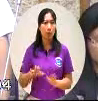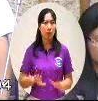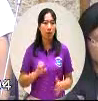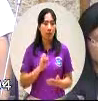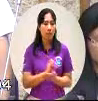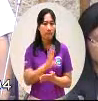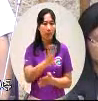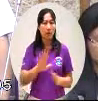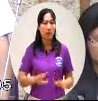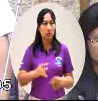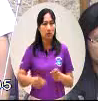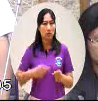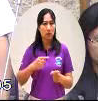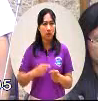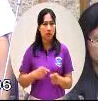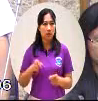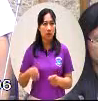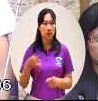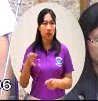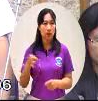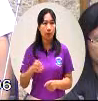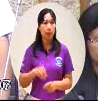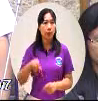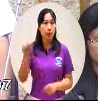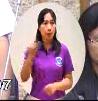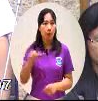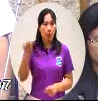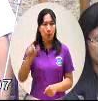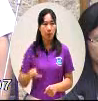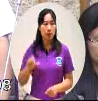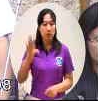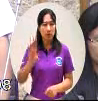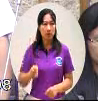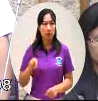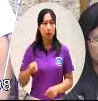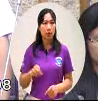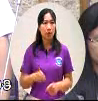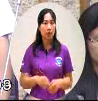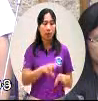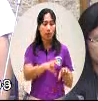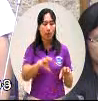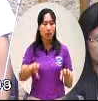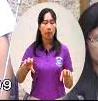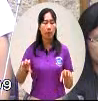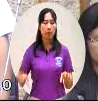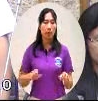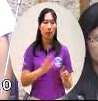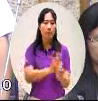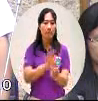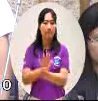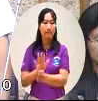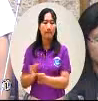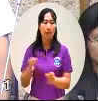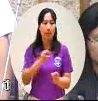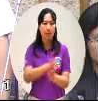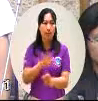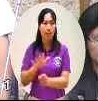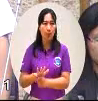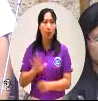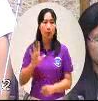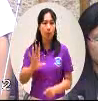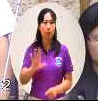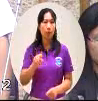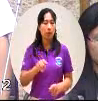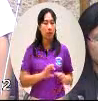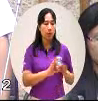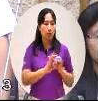今年度的这个公务预算是有5000万。那么我们分别在3个区呢都有这样的一个协助跟补助。那议员所关心到的